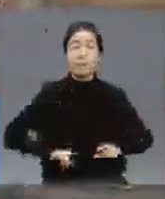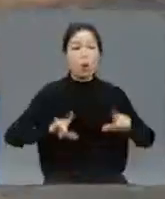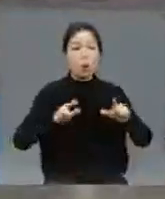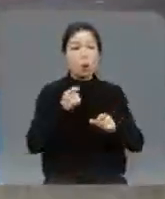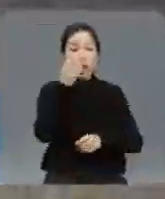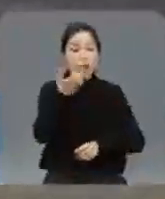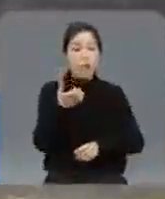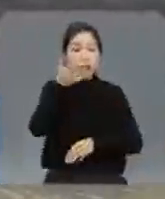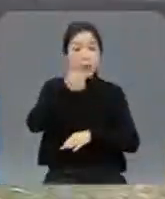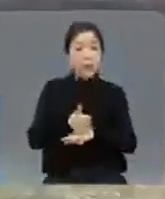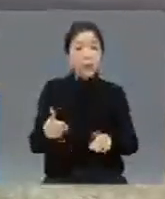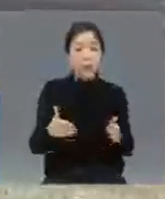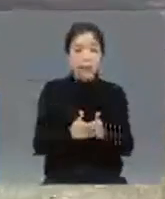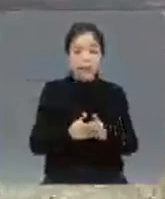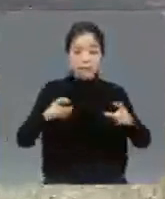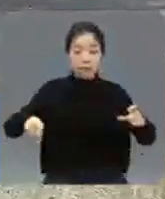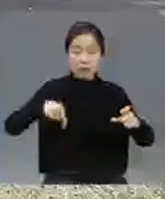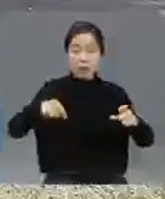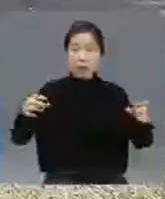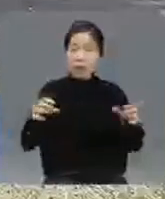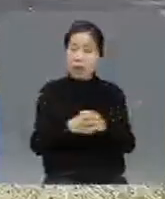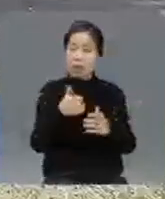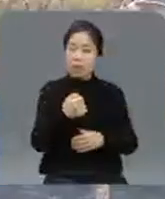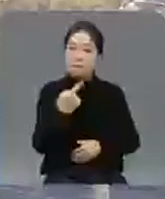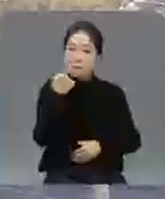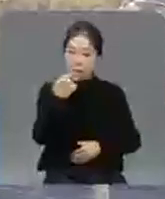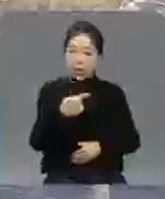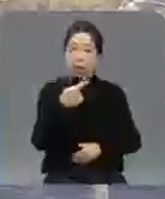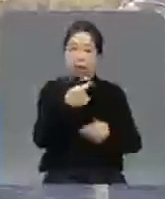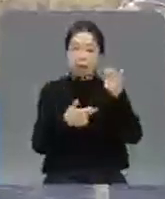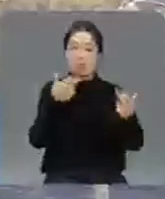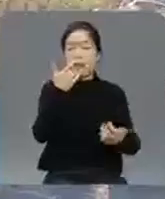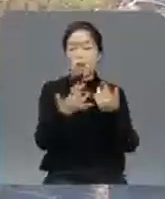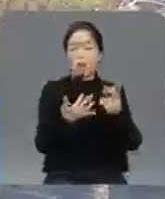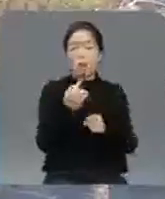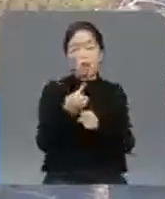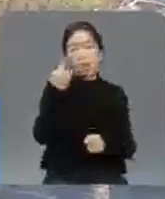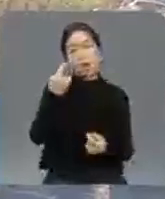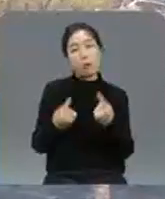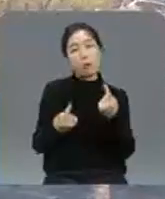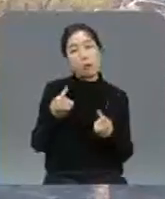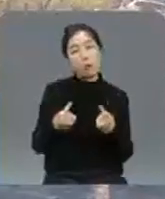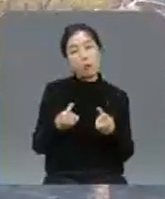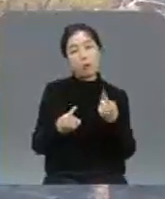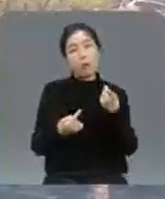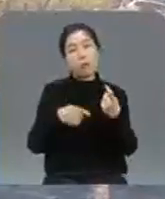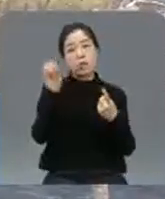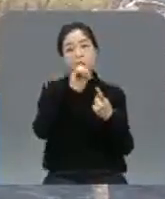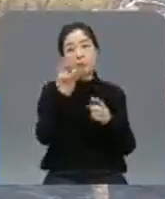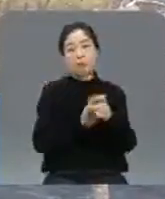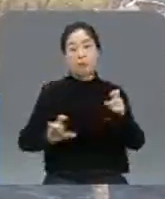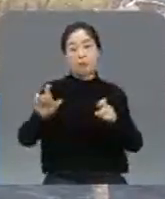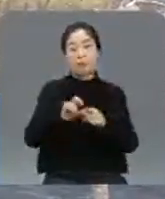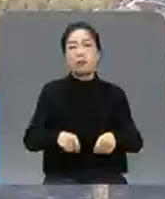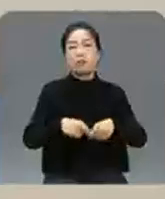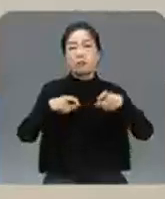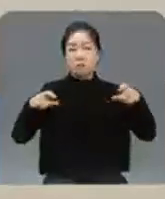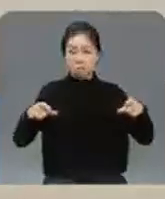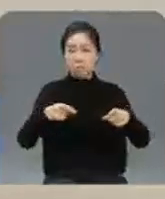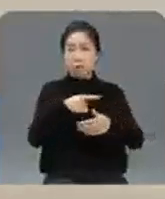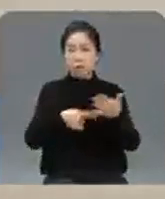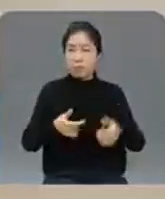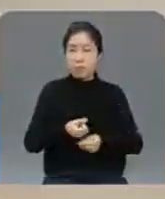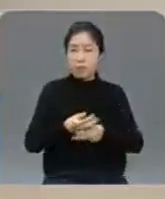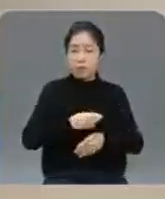지난 달 말까지 도내에서 모두 쉰 한 건의 산불이나 지난해 같은 달 대비 11% 증가했으며 피해